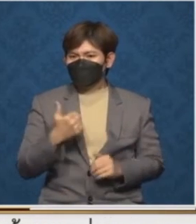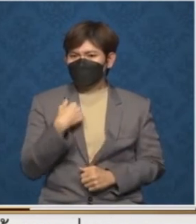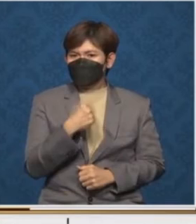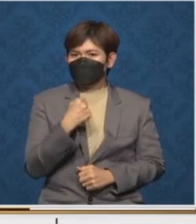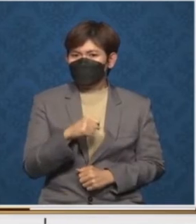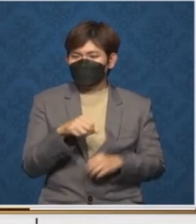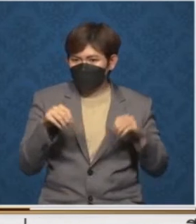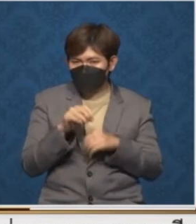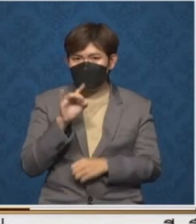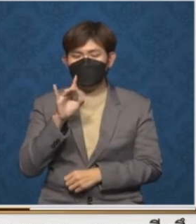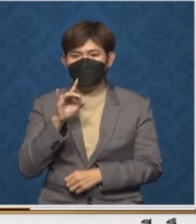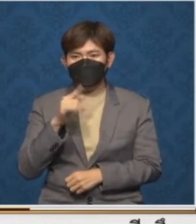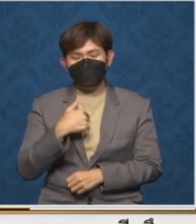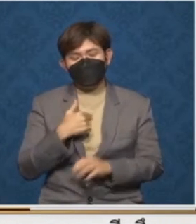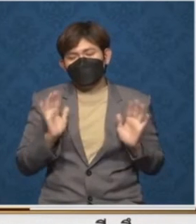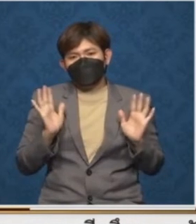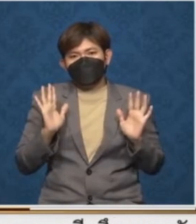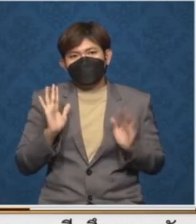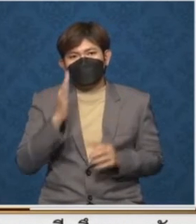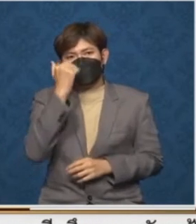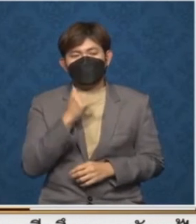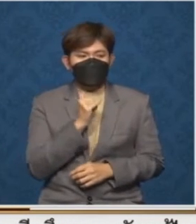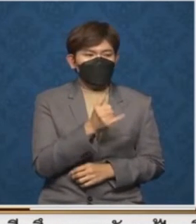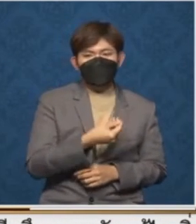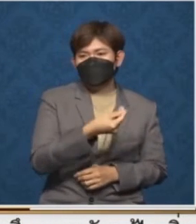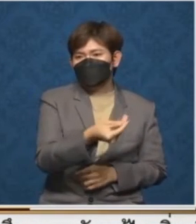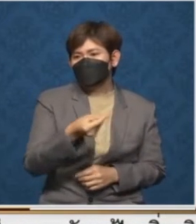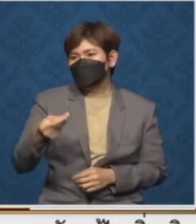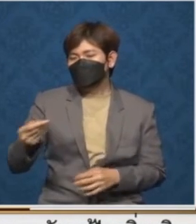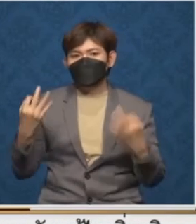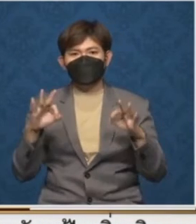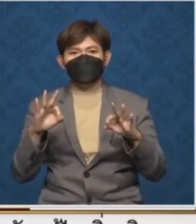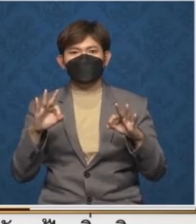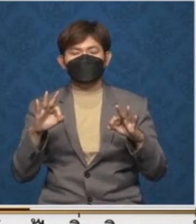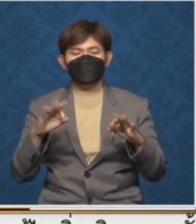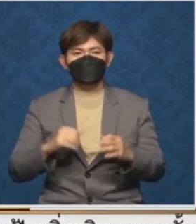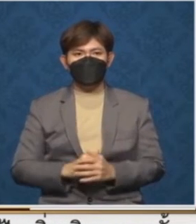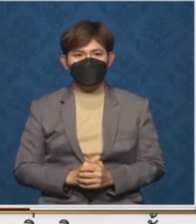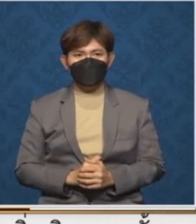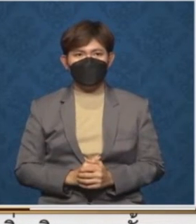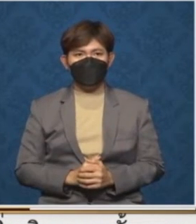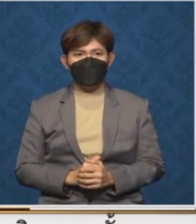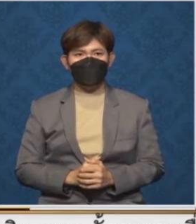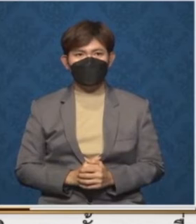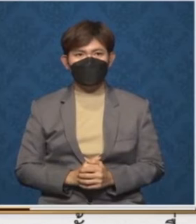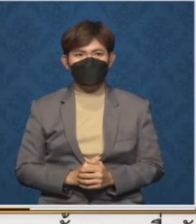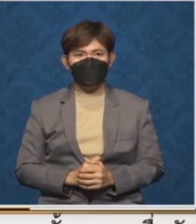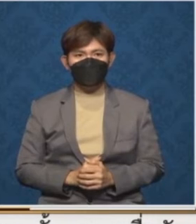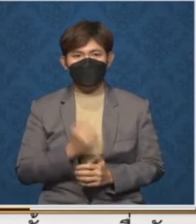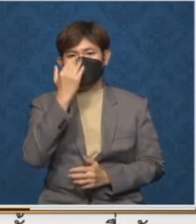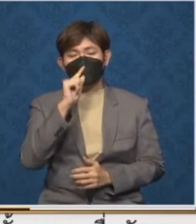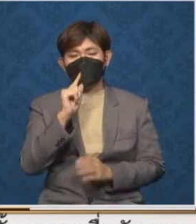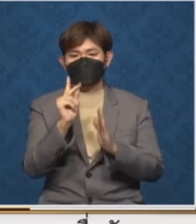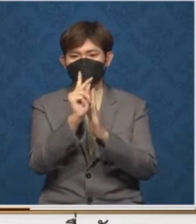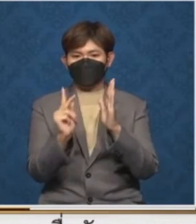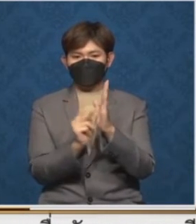ากนมาเองตอนนั้นปากฏวานี้ขายอยู่ชุละ 360 บาทถามว่าถูกไหมก็ถูกกา4,300